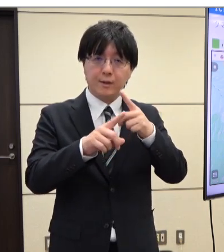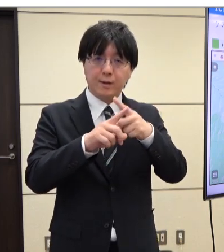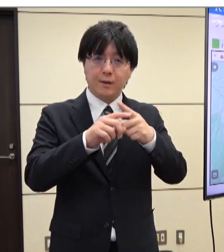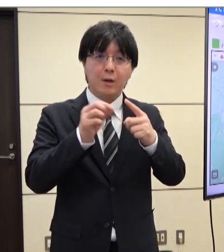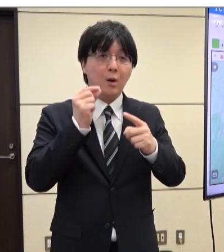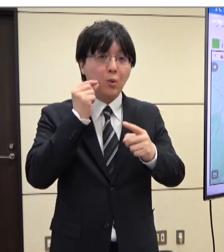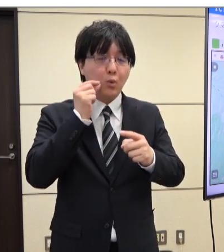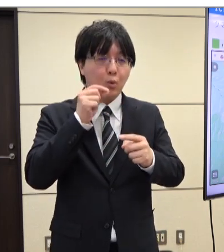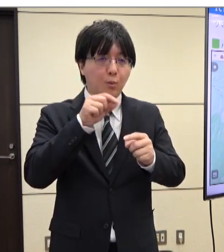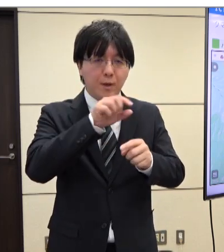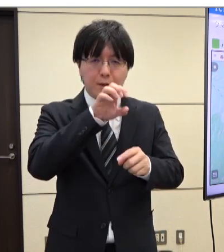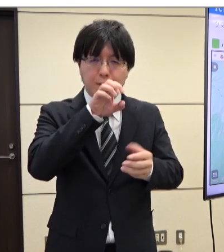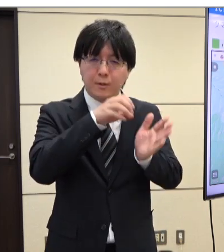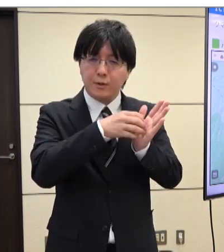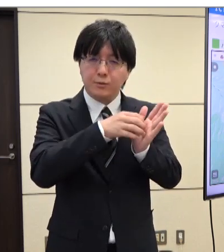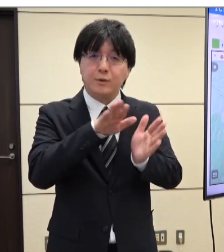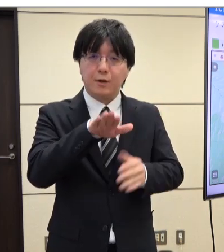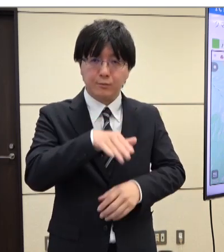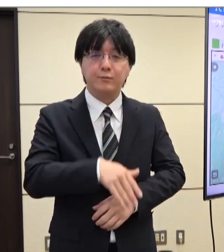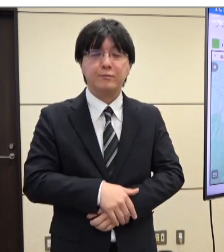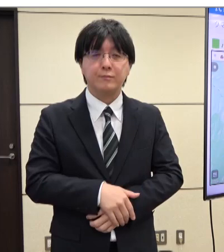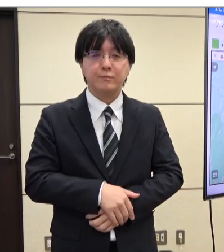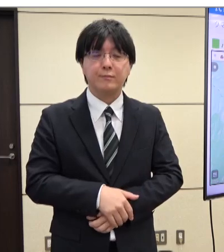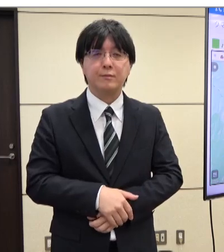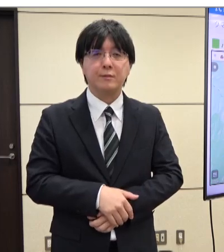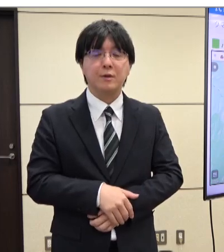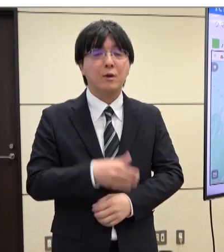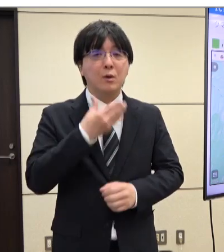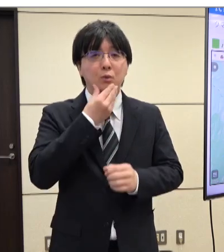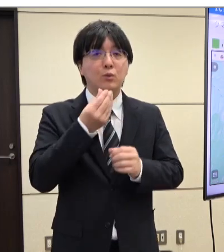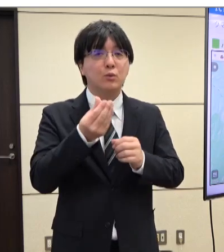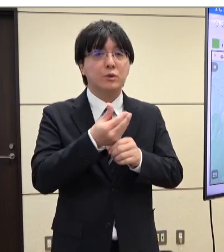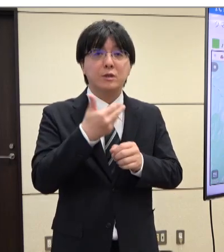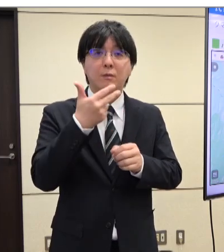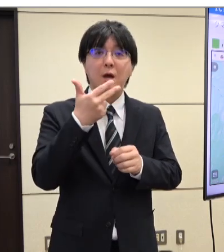ね。そこであるように、これは本市で